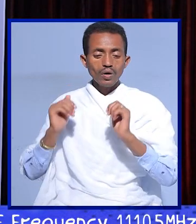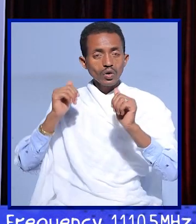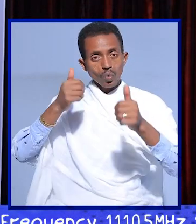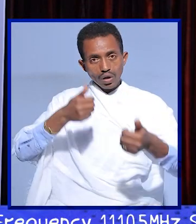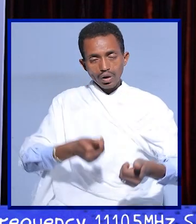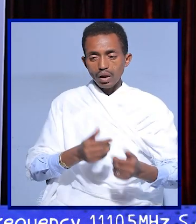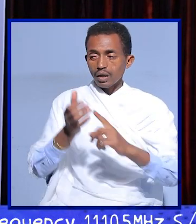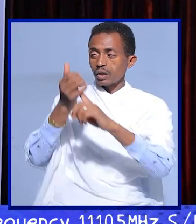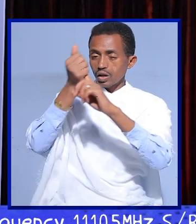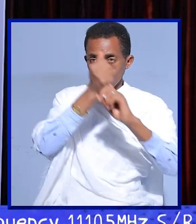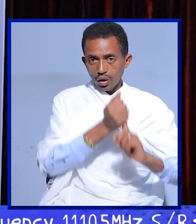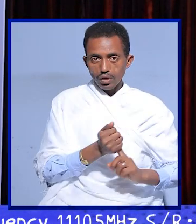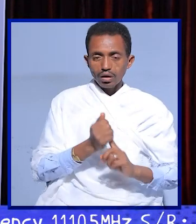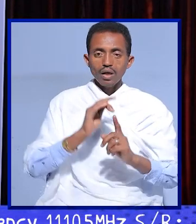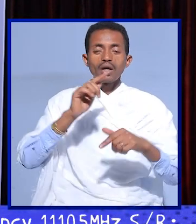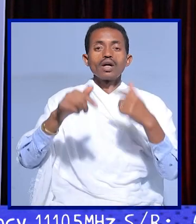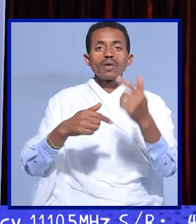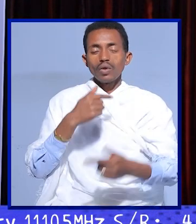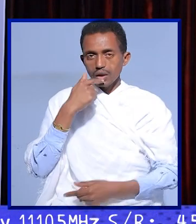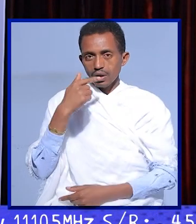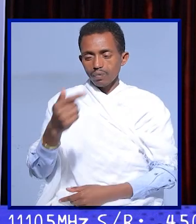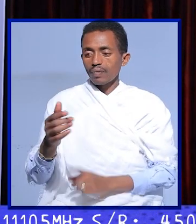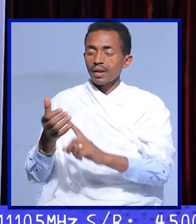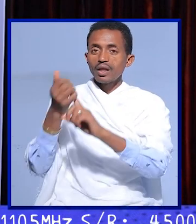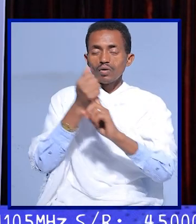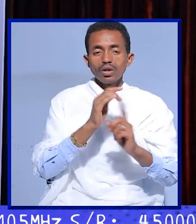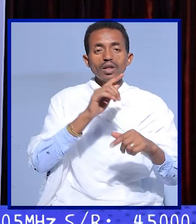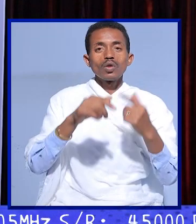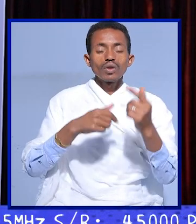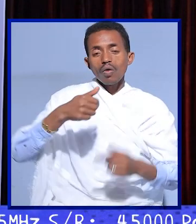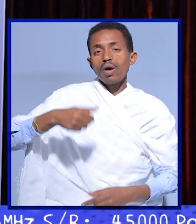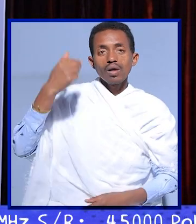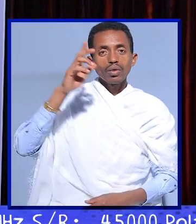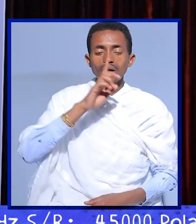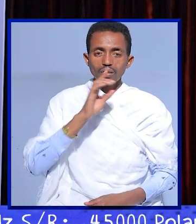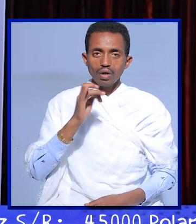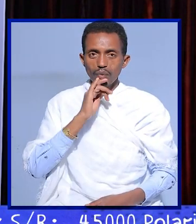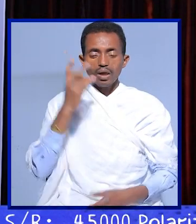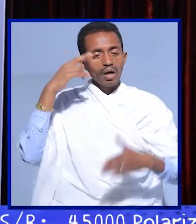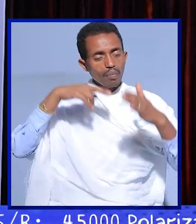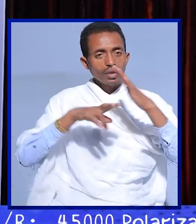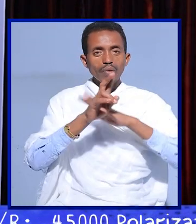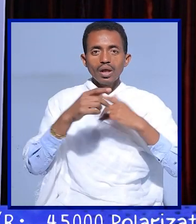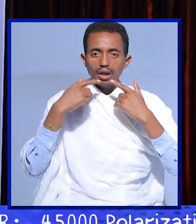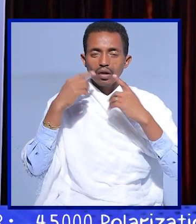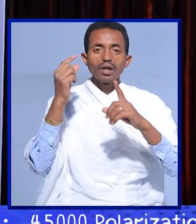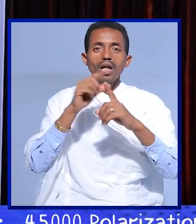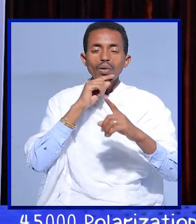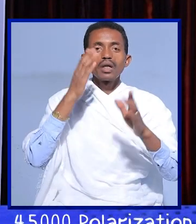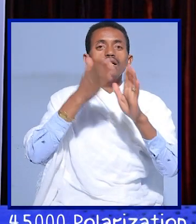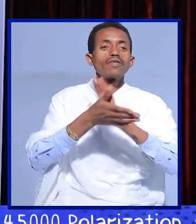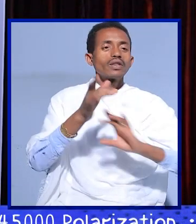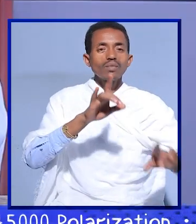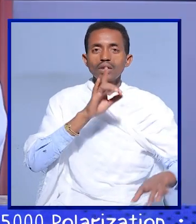መንሻ ይዘውለት ሄዱ ስንል ይዘውለት የሚሄዱበት ምክንያት እንዳላቸው በትንቢት የተነገረው ቃል ይፈጸም ዘንድ